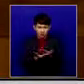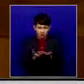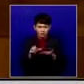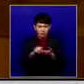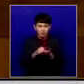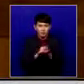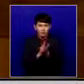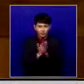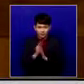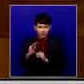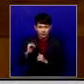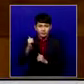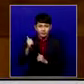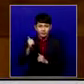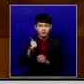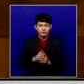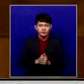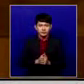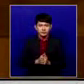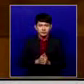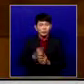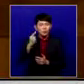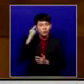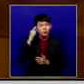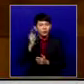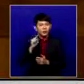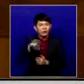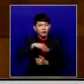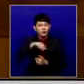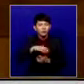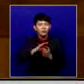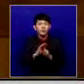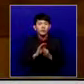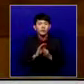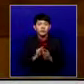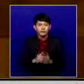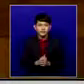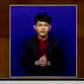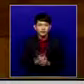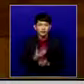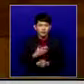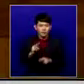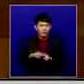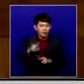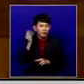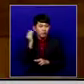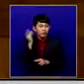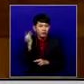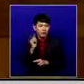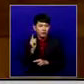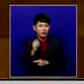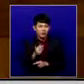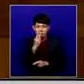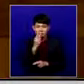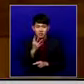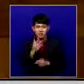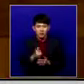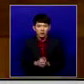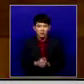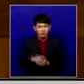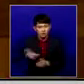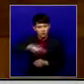กอย่างให้ดีขึ้นเพราะทราบว่าพวกท่านก็เป็นห่วงแต่ถ้าที่ผมฟังมาทั้งหมดเนี่ยผมไม่ได้เห็นเลยว่าท่